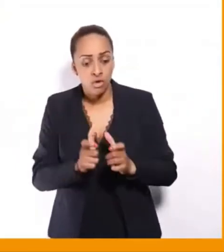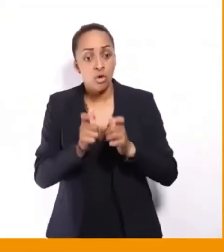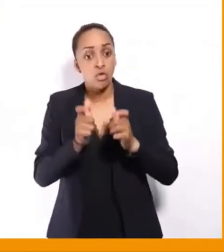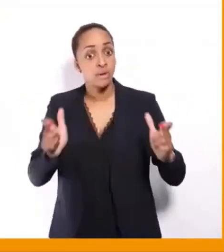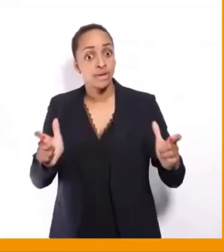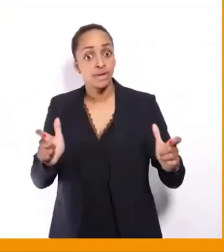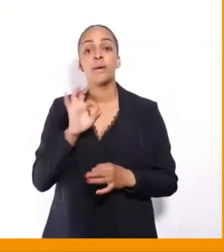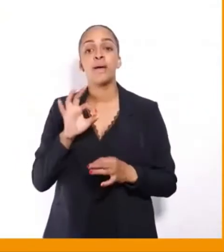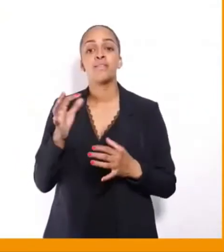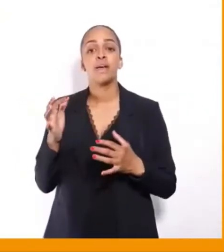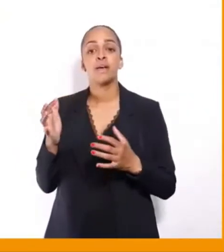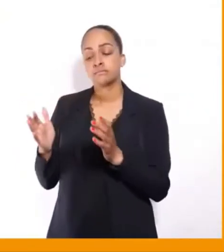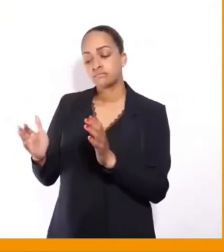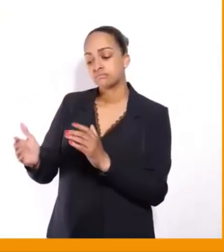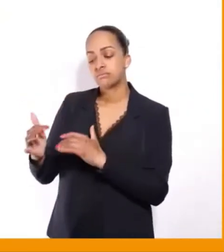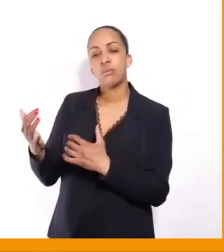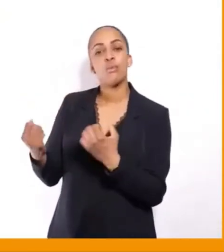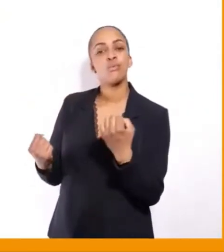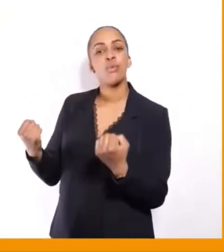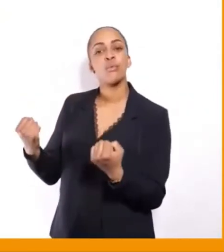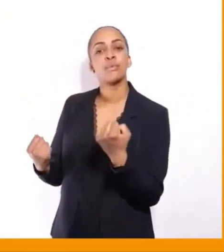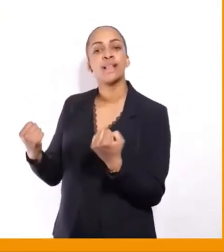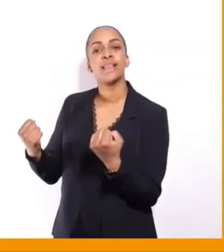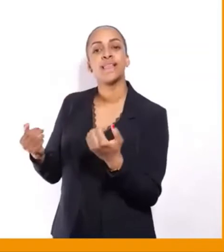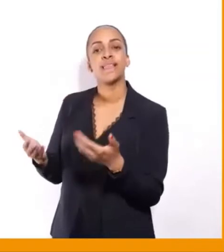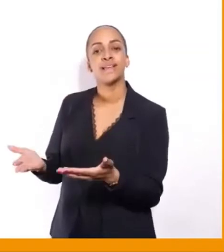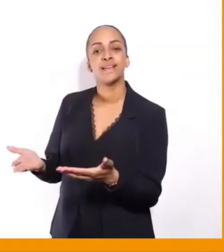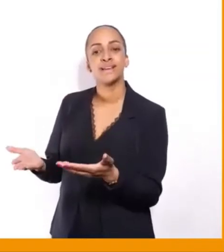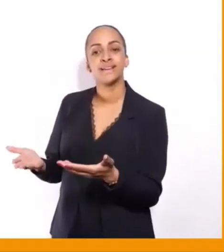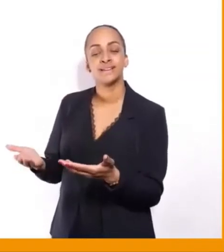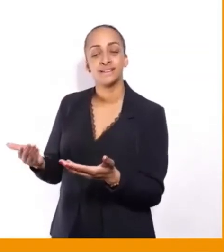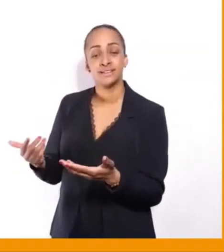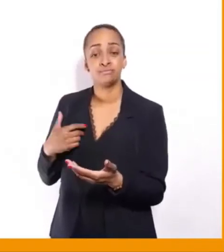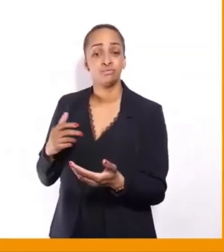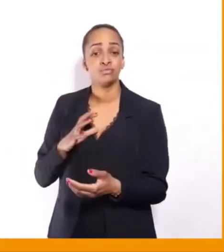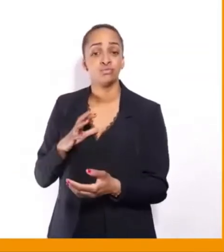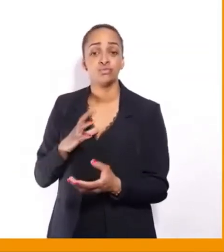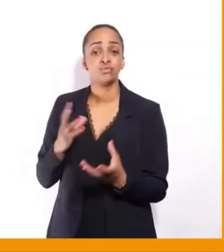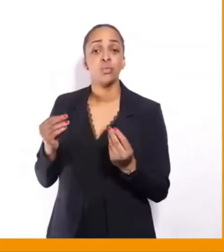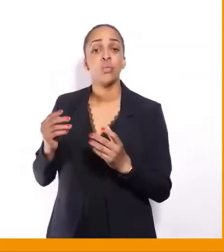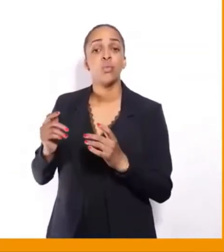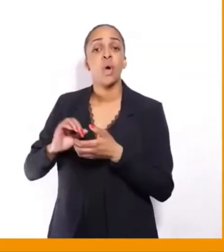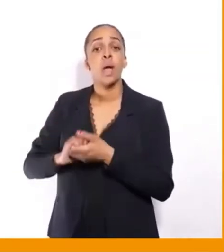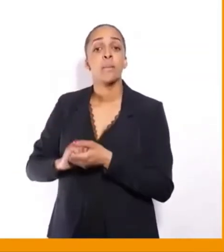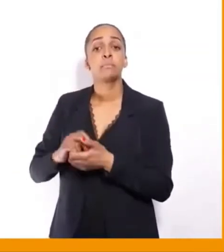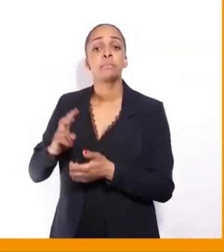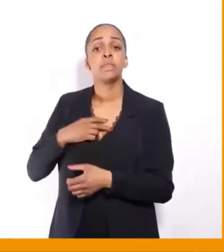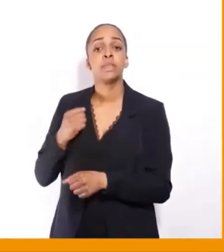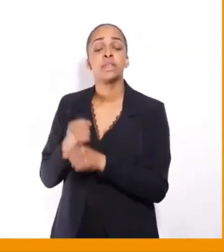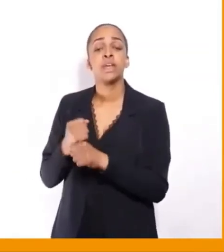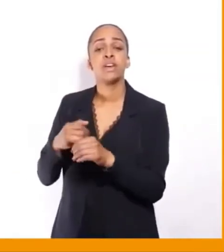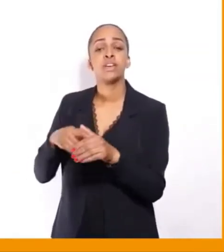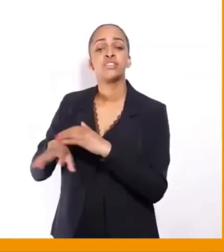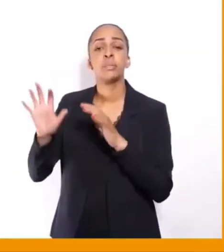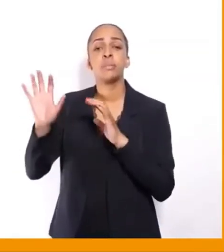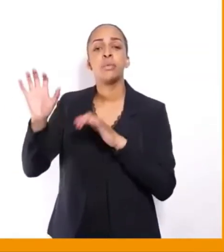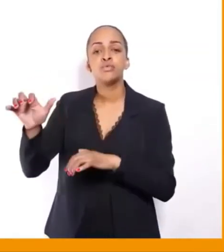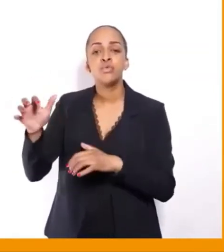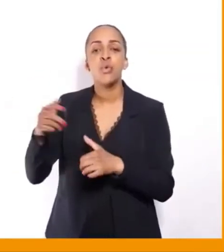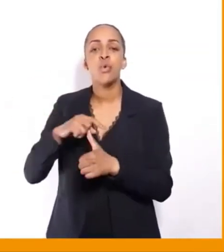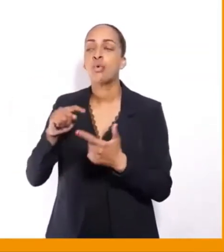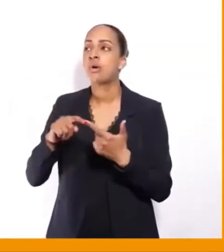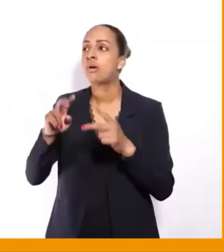moins en moins leur place. J'ai un certain nombre de camarades qui travaillent à Peugeot, Stellantis maintenant, à